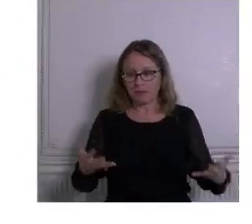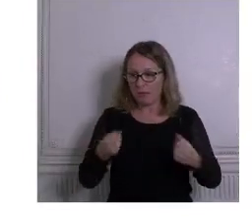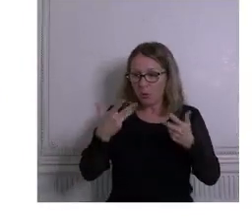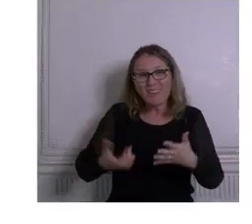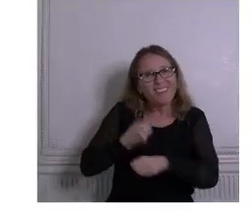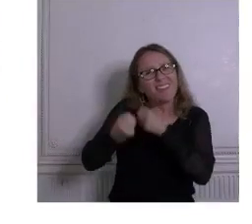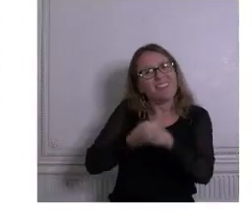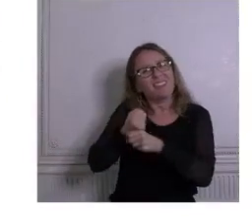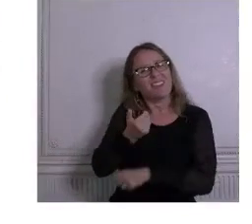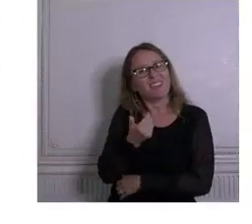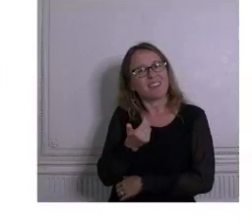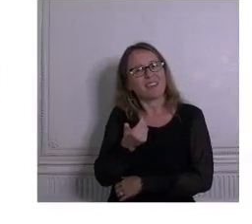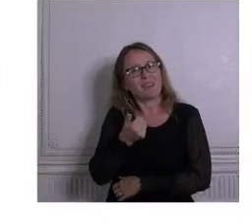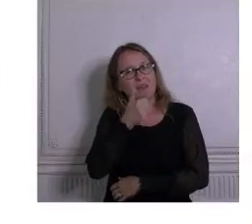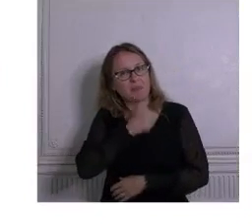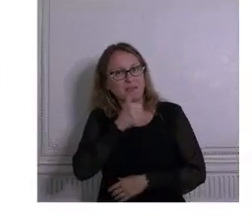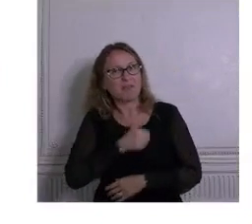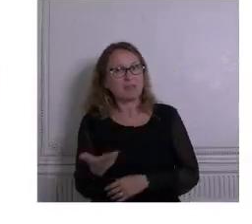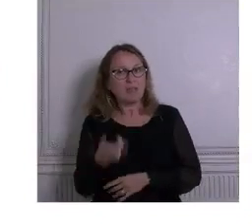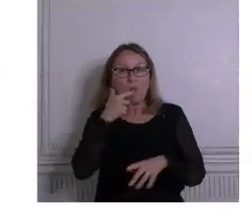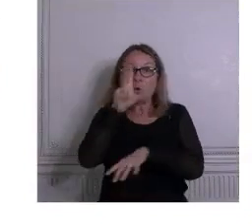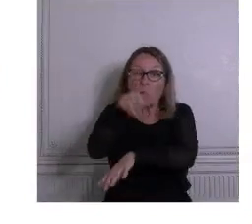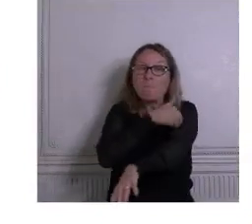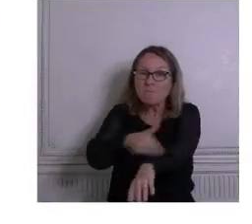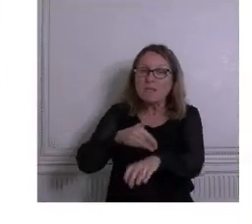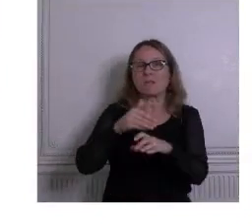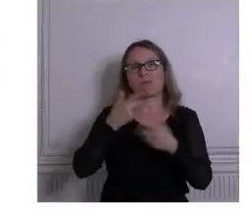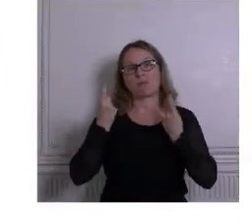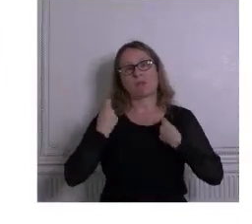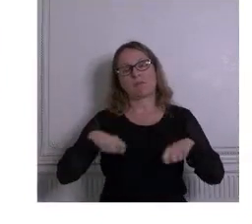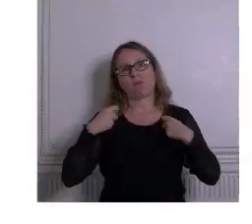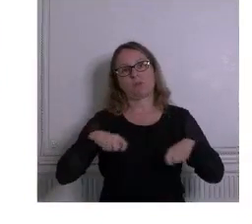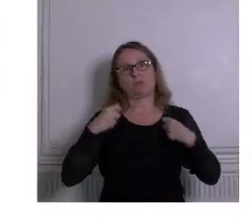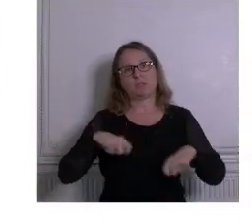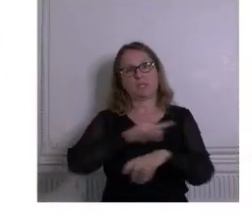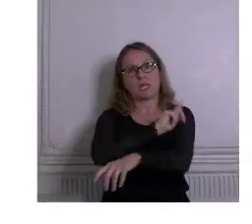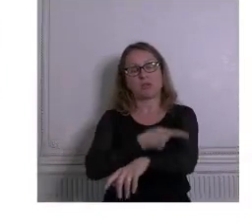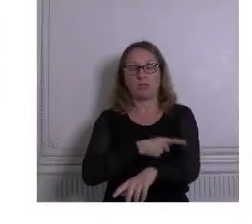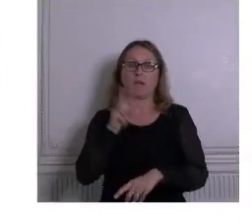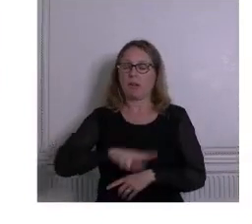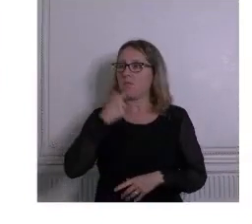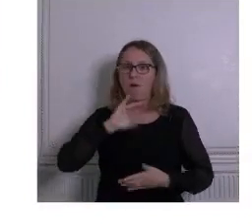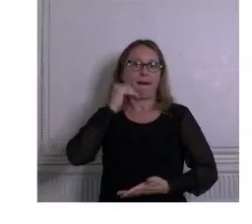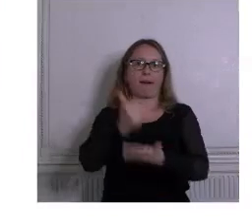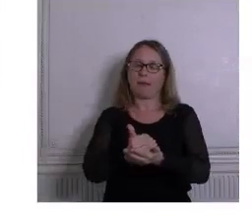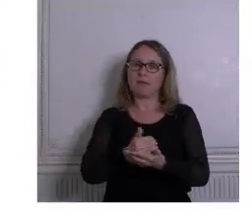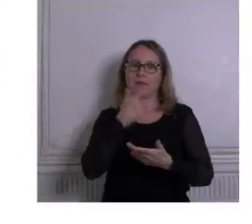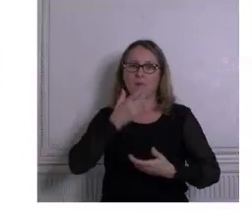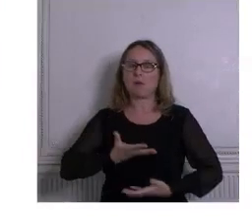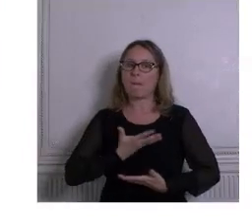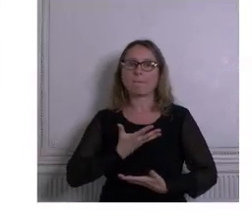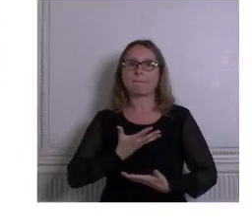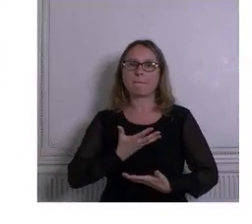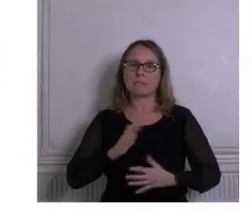ce soit financière ou énergétique, c'est le bâtiment. C'est la rénovation du bâtiment. Vous n'avez